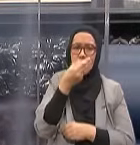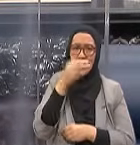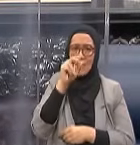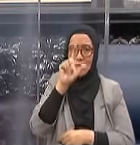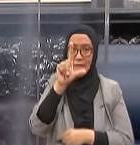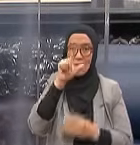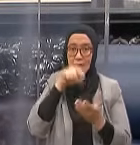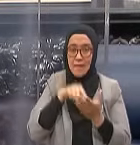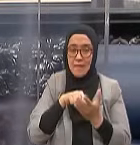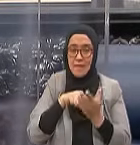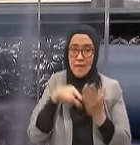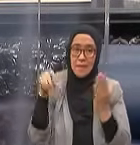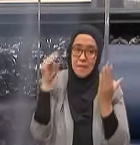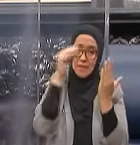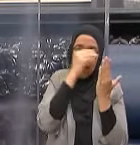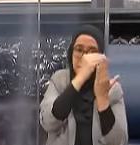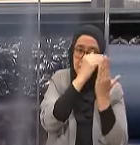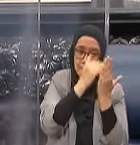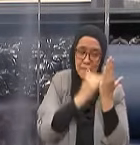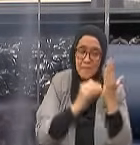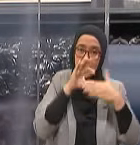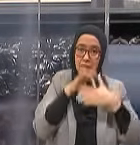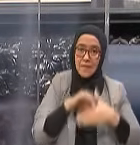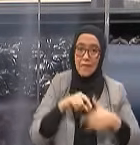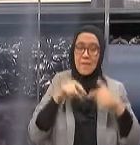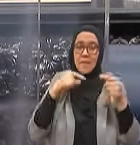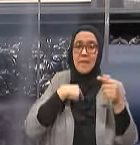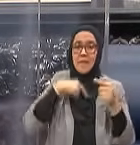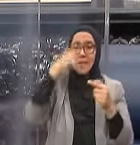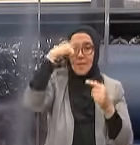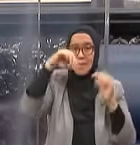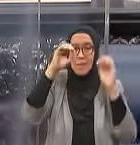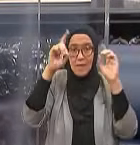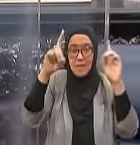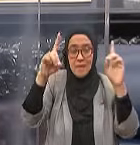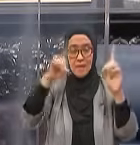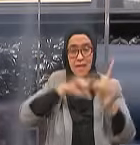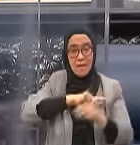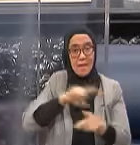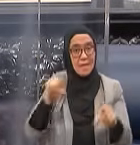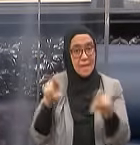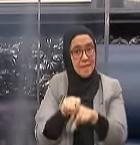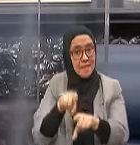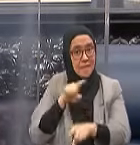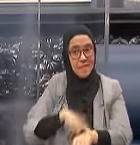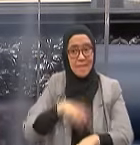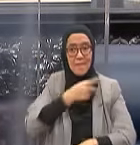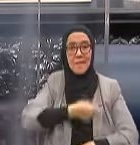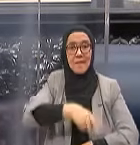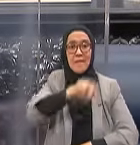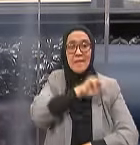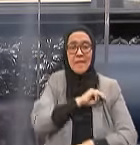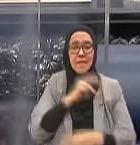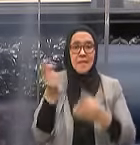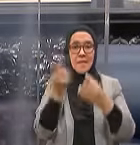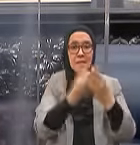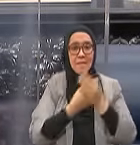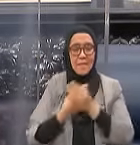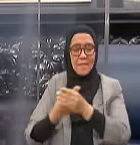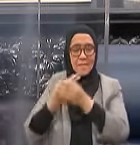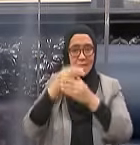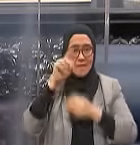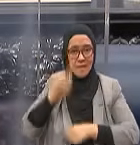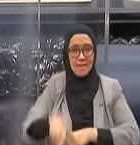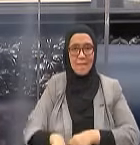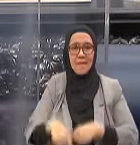pendidikan yang sekaligus juga yang kementerian-kementerian perpaduan supaya lebih luas